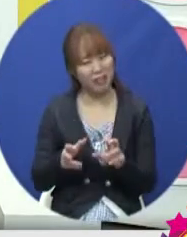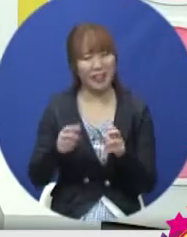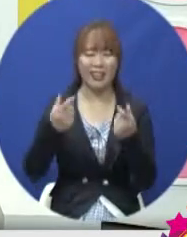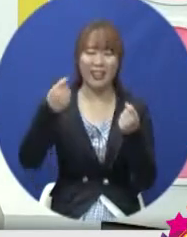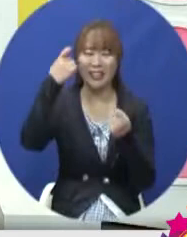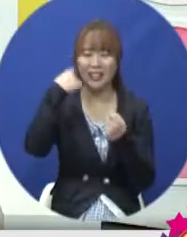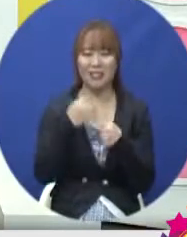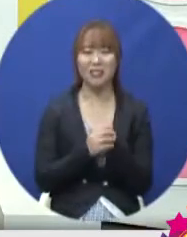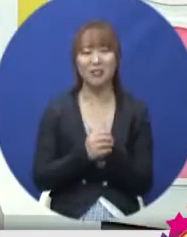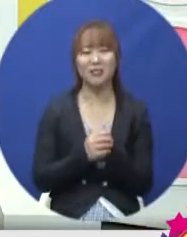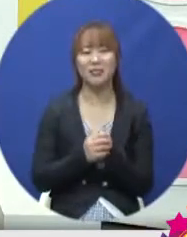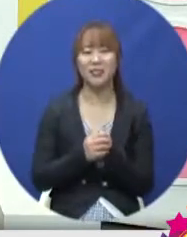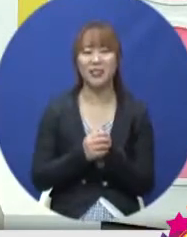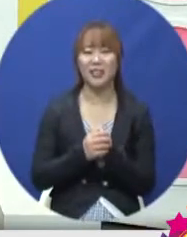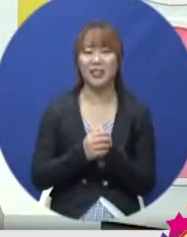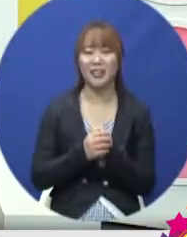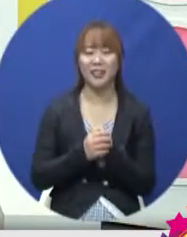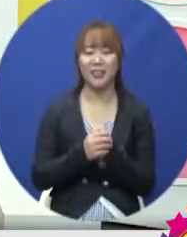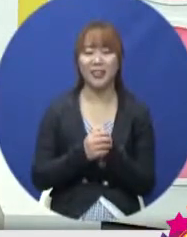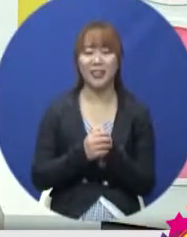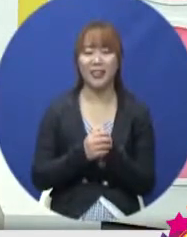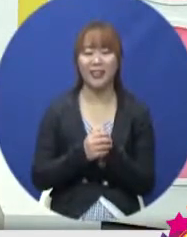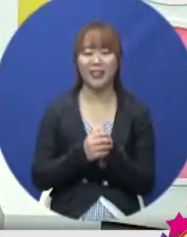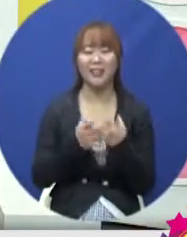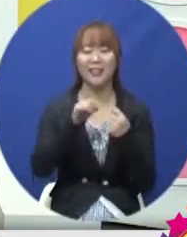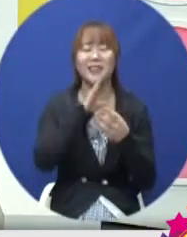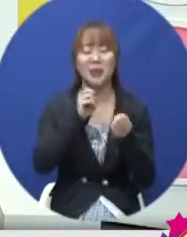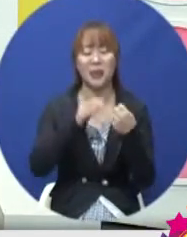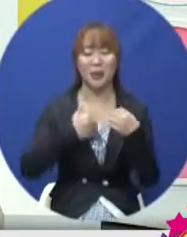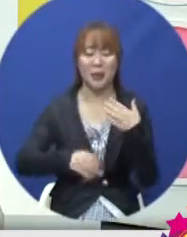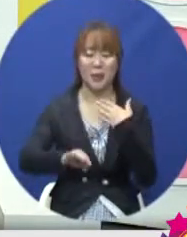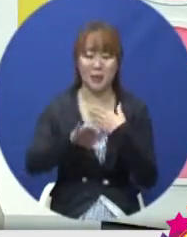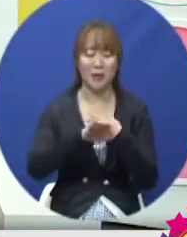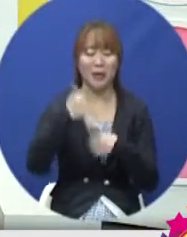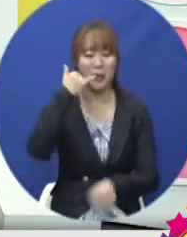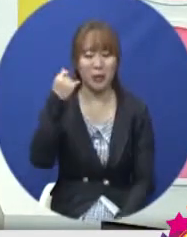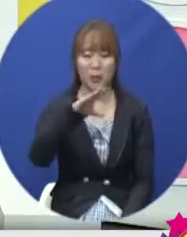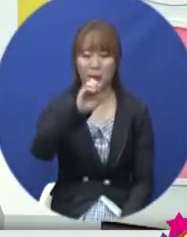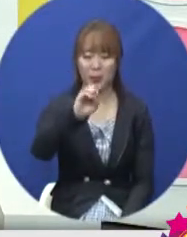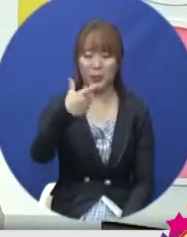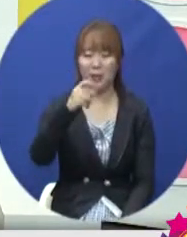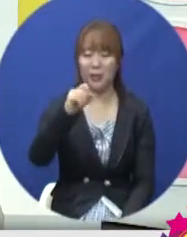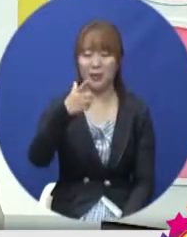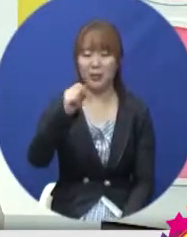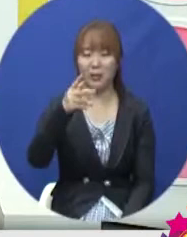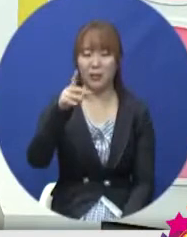축 처질 것도 있고. 자, 정답을 아시는 분께서는